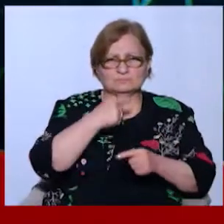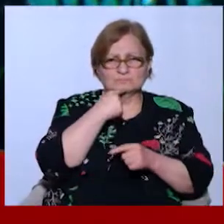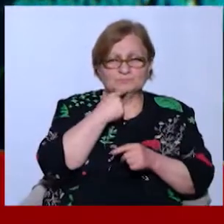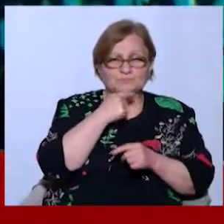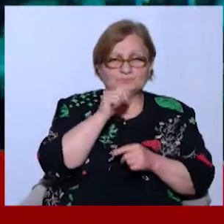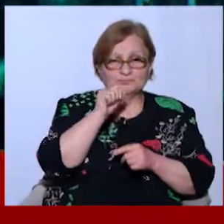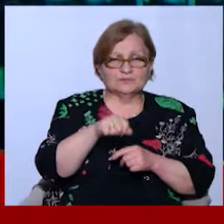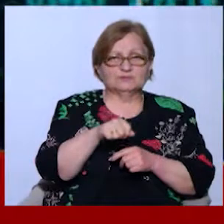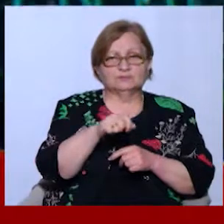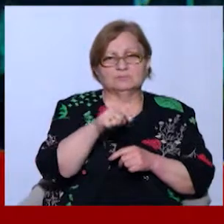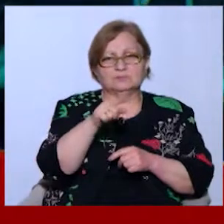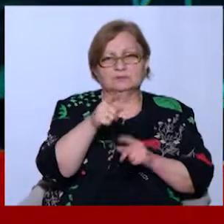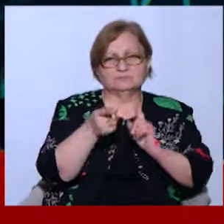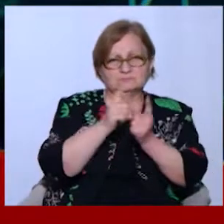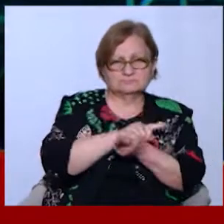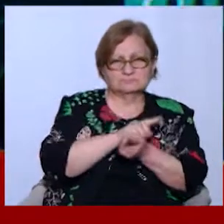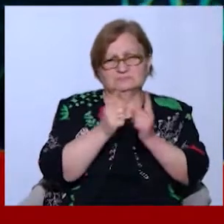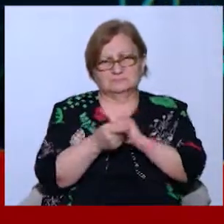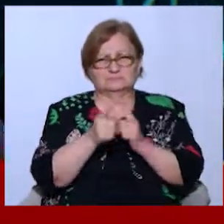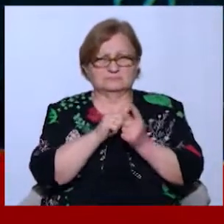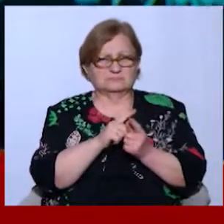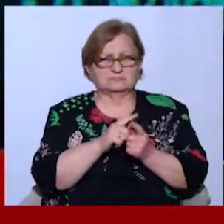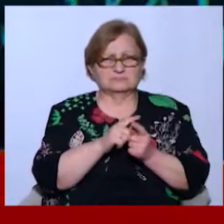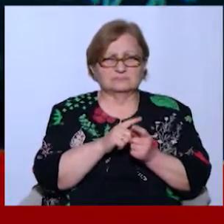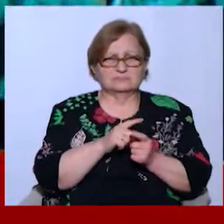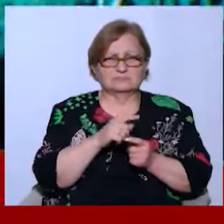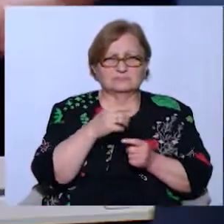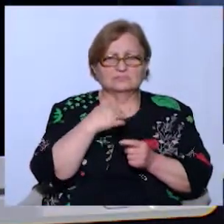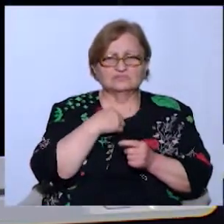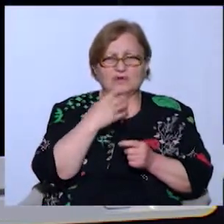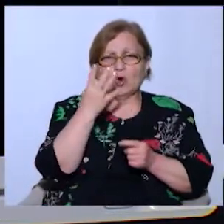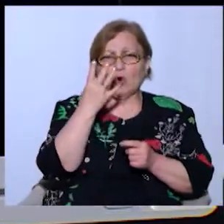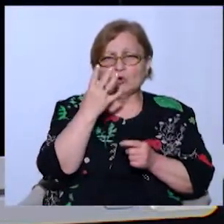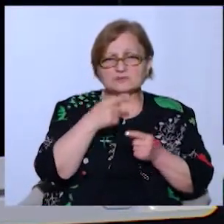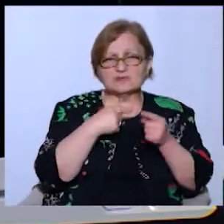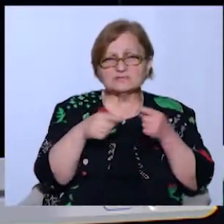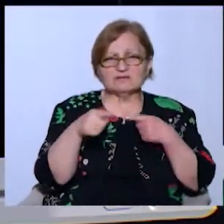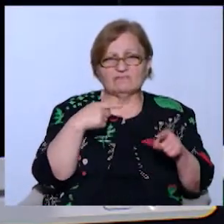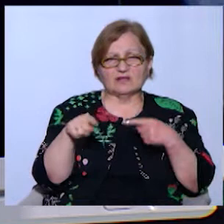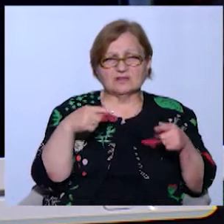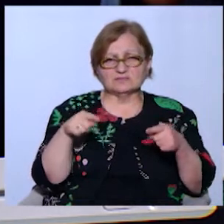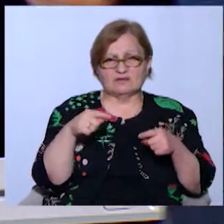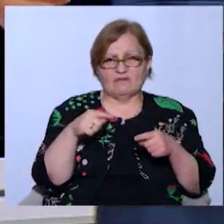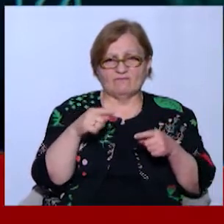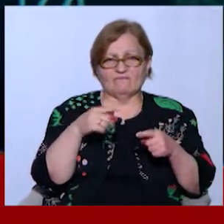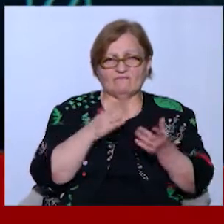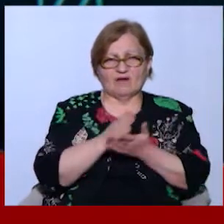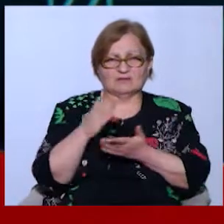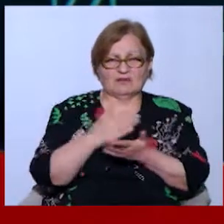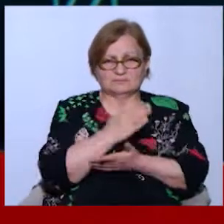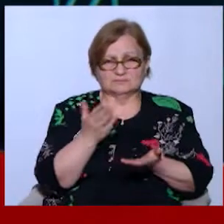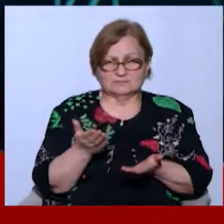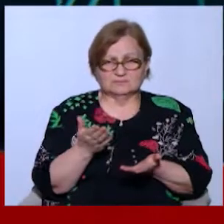გქონდეს გერბი, საფასური, გერბი, საფასური, საფასური. ჩვენ გვაქვს 4 სხვადასხვა ვარიანტი. ტოლ